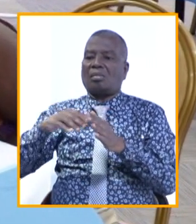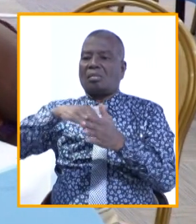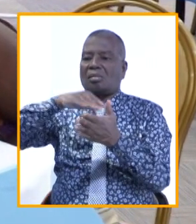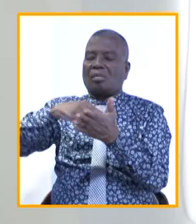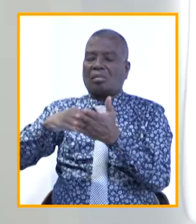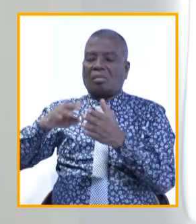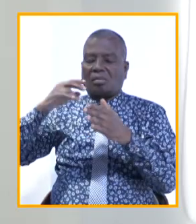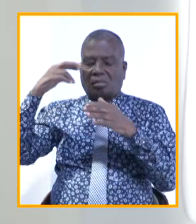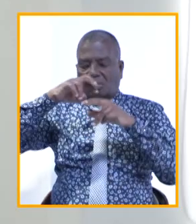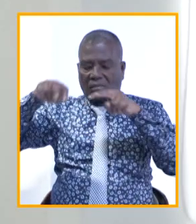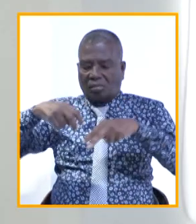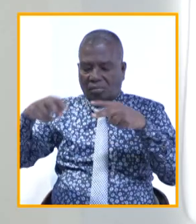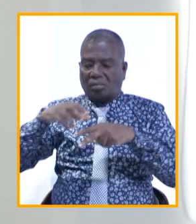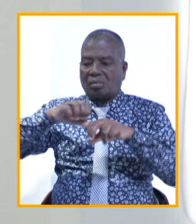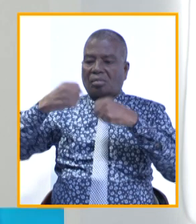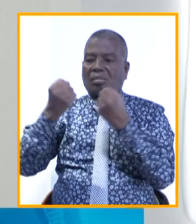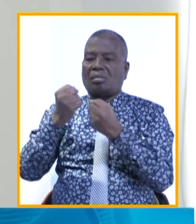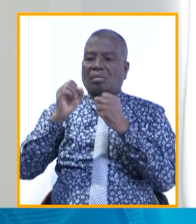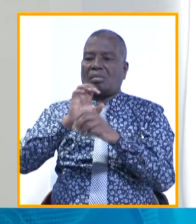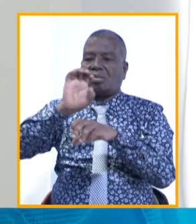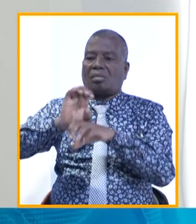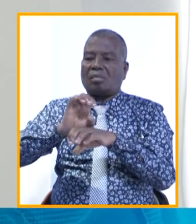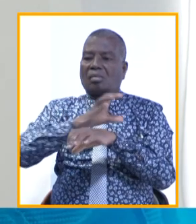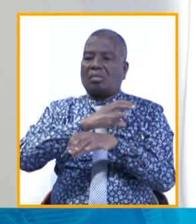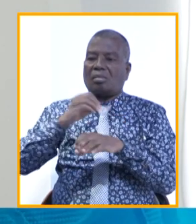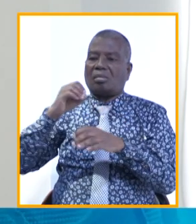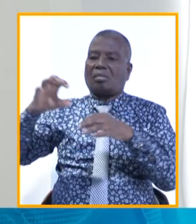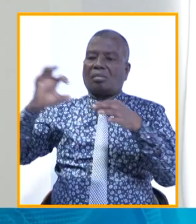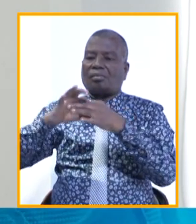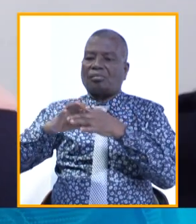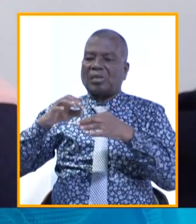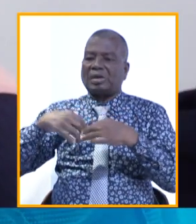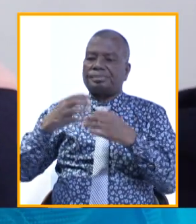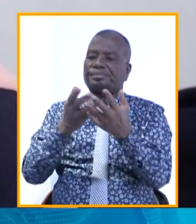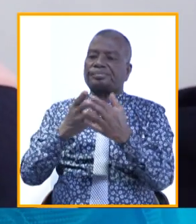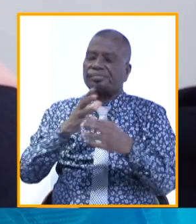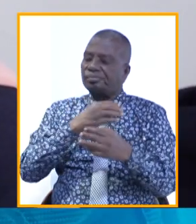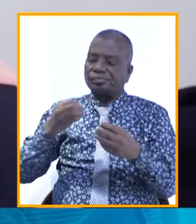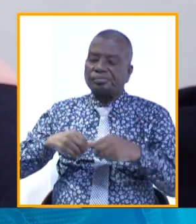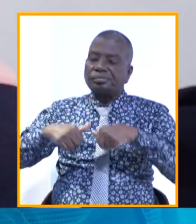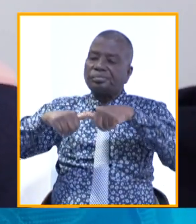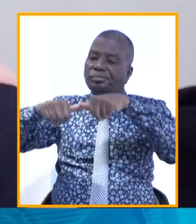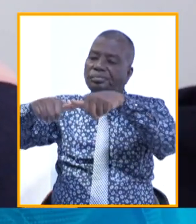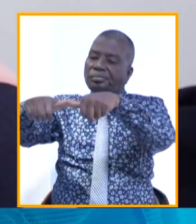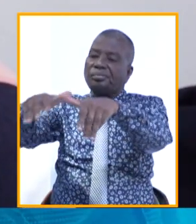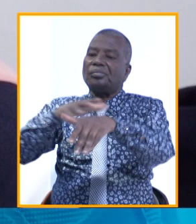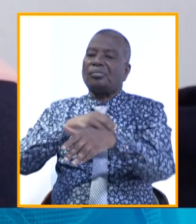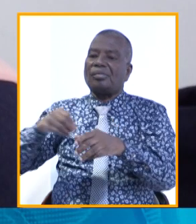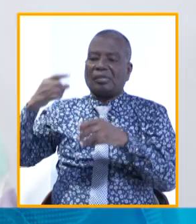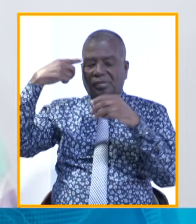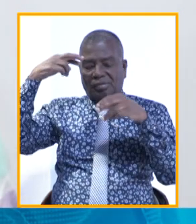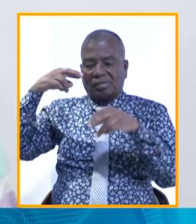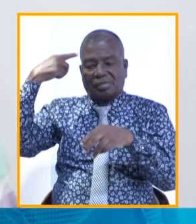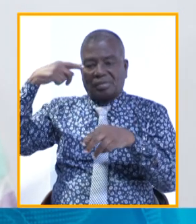sur les droits économiques, sociaux et culturels et ses partenaires entendent pousser encore plus loin les